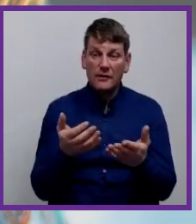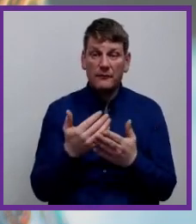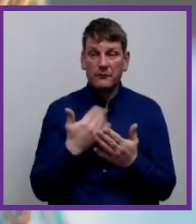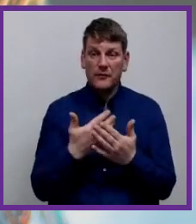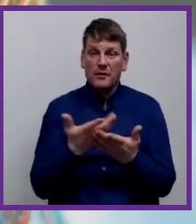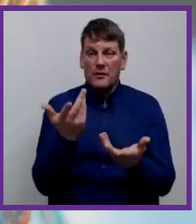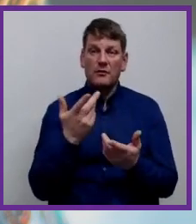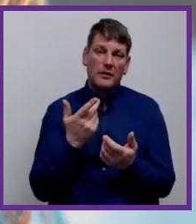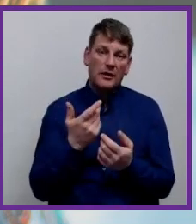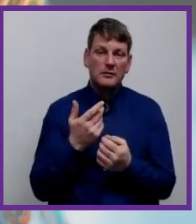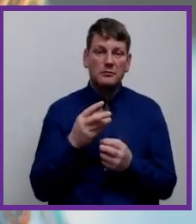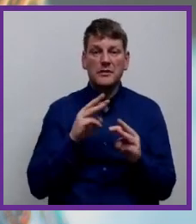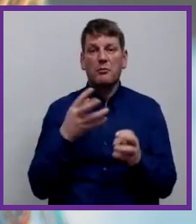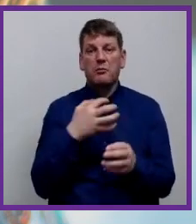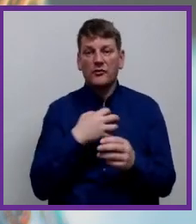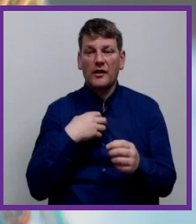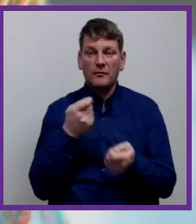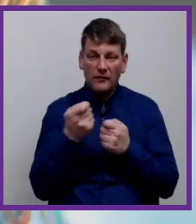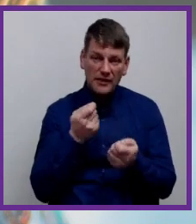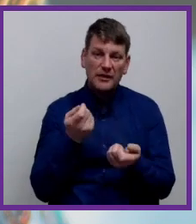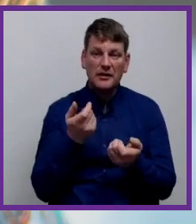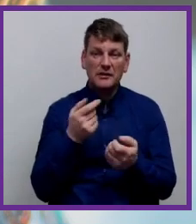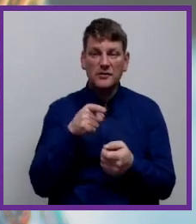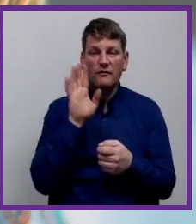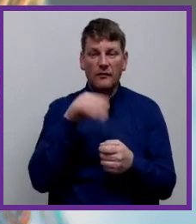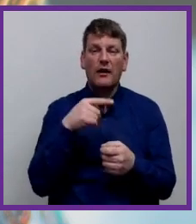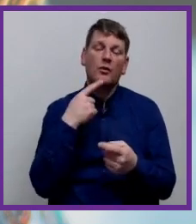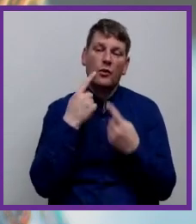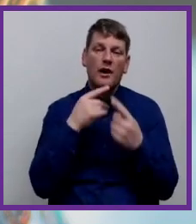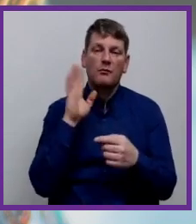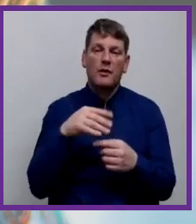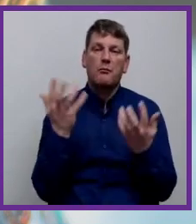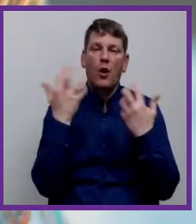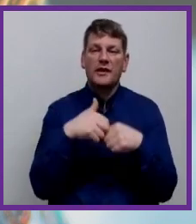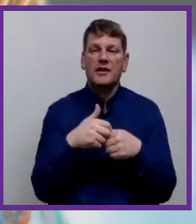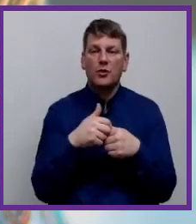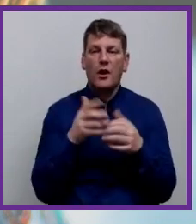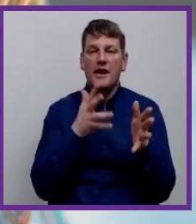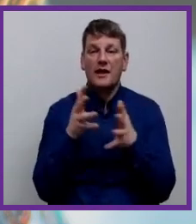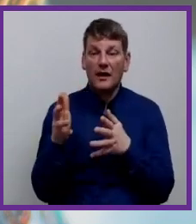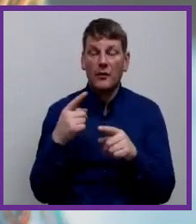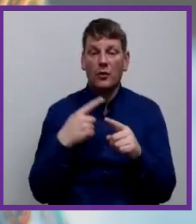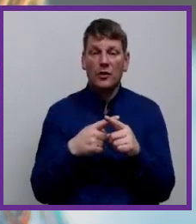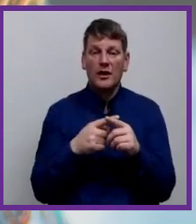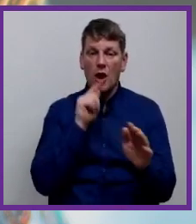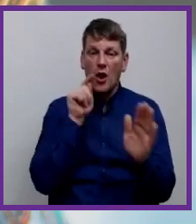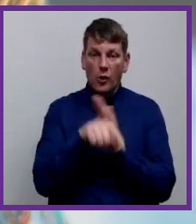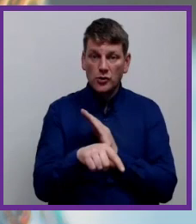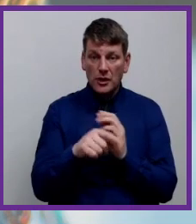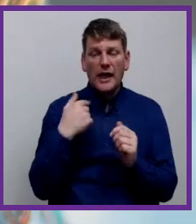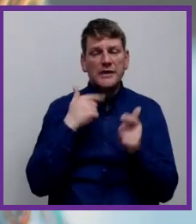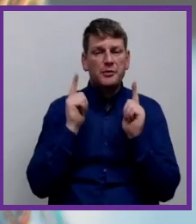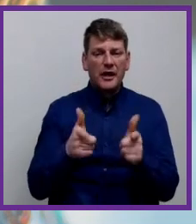pašvaldības vadītājs, tad jau mēs varam runāt par kaut kādu politisko ietekmi un iejaukšanos. Bet es